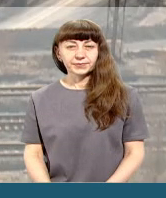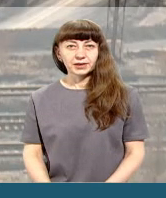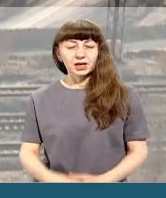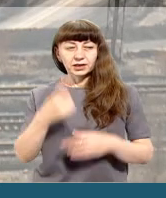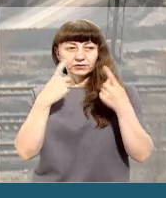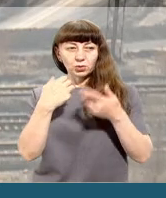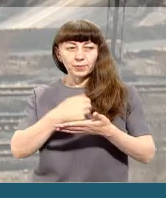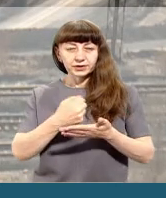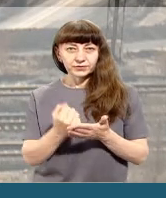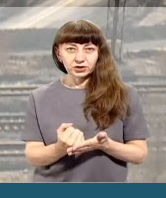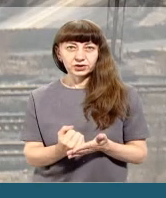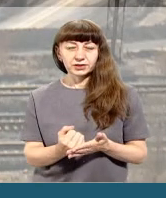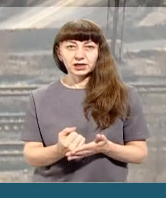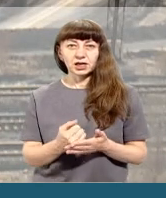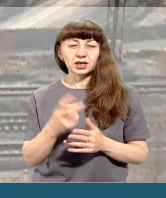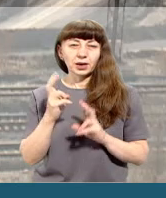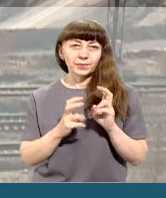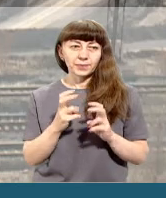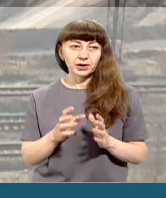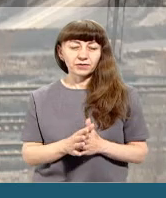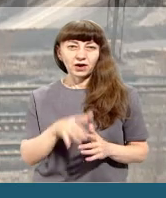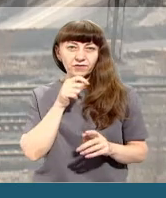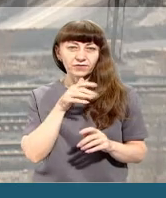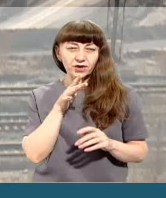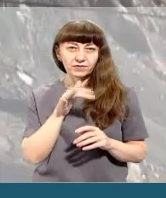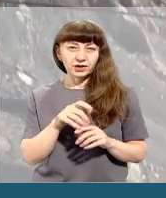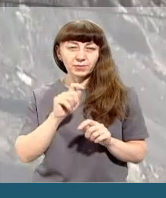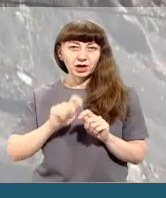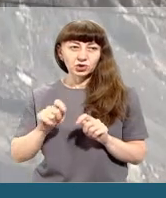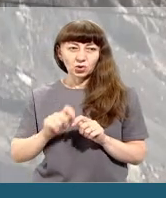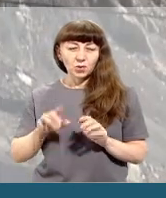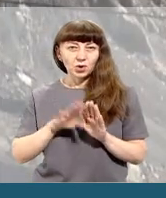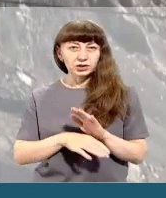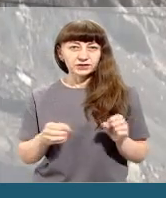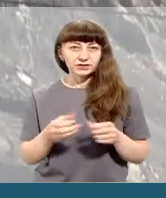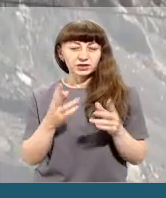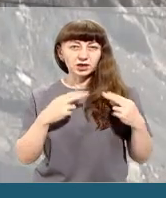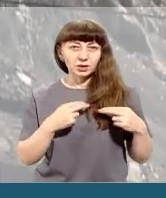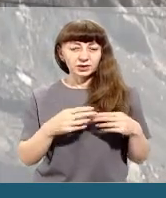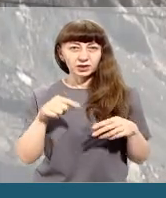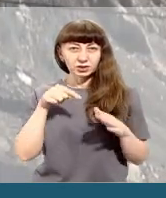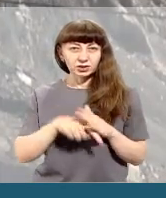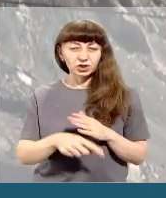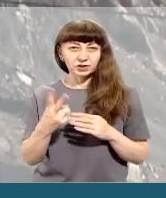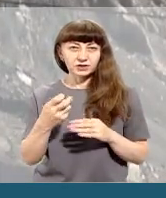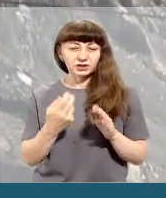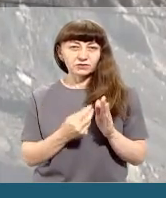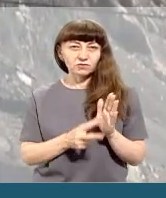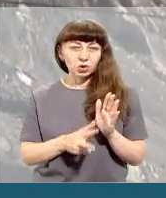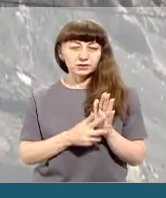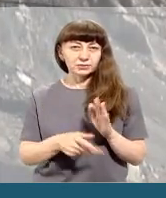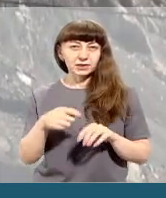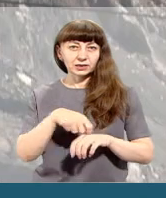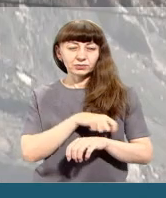Информацию подтвердили в пресс-службе комбината. При оборке заколов после производства взрывных работ на горизонте 280 метров произошло